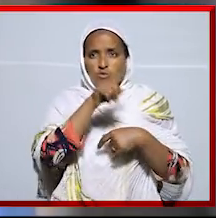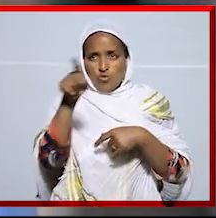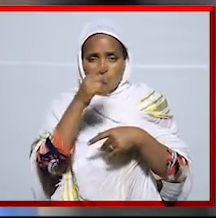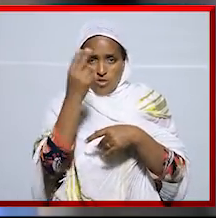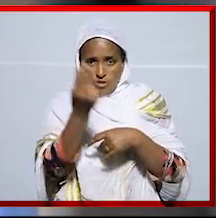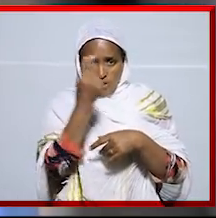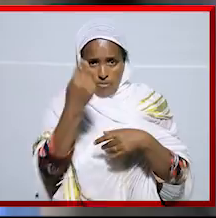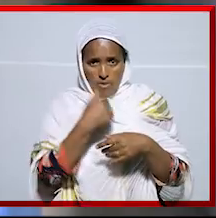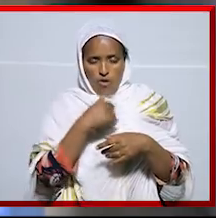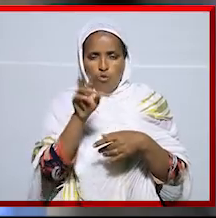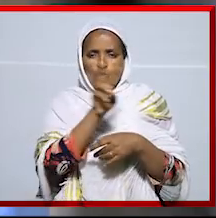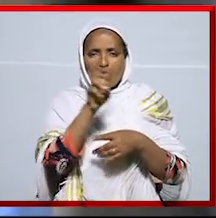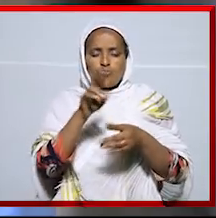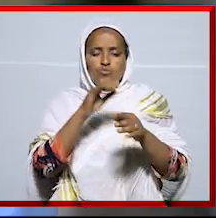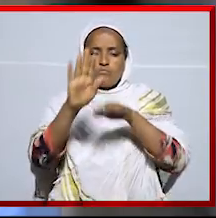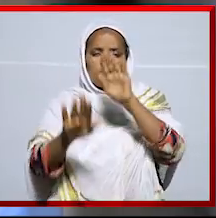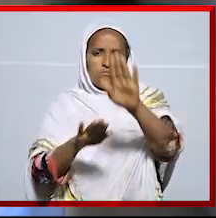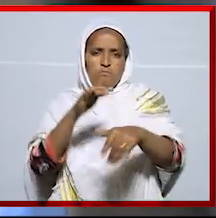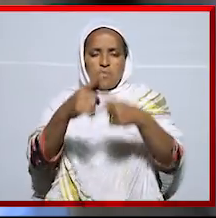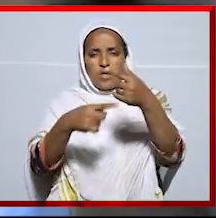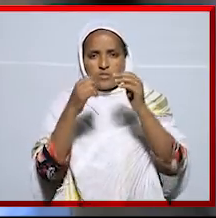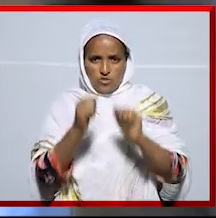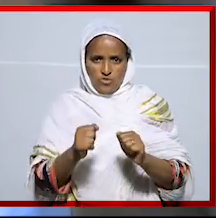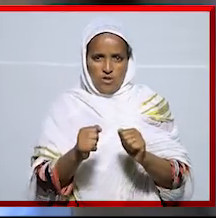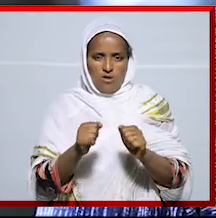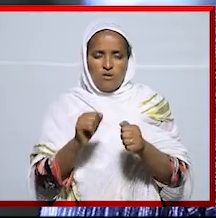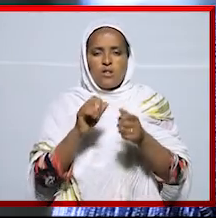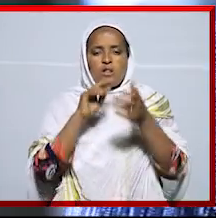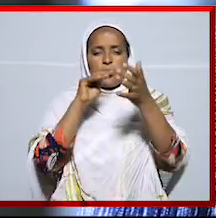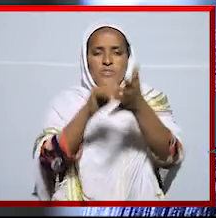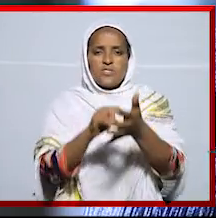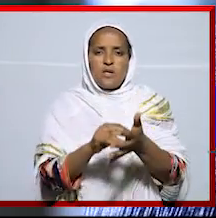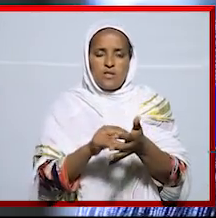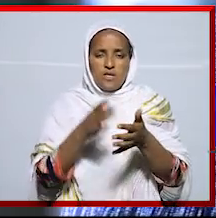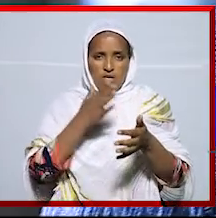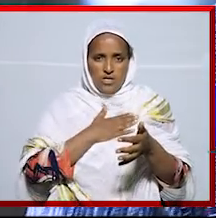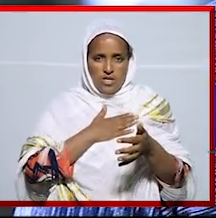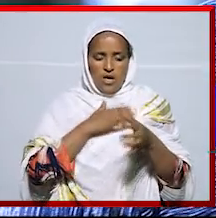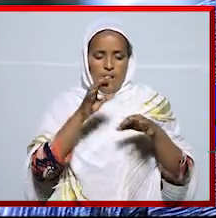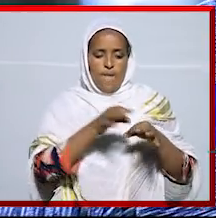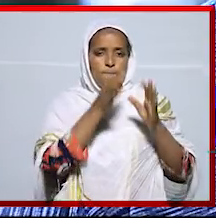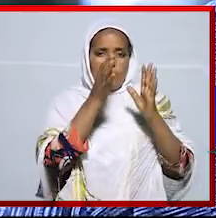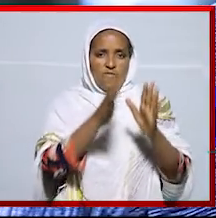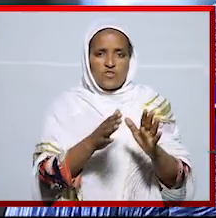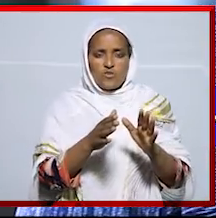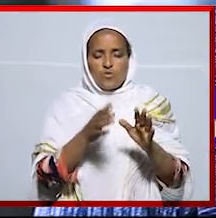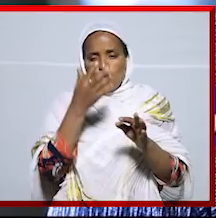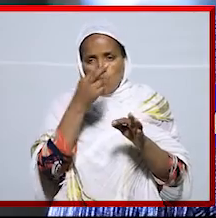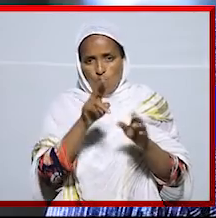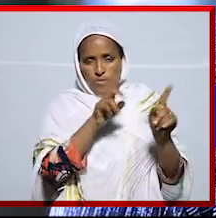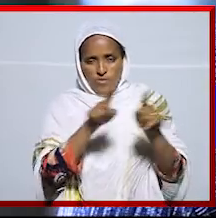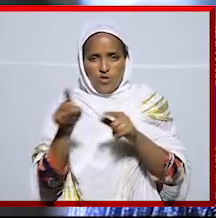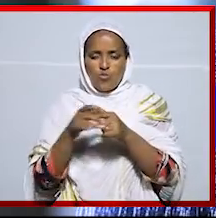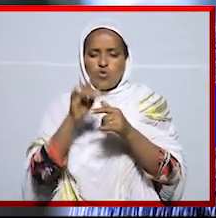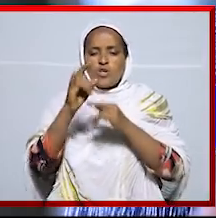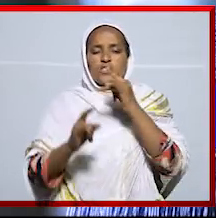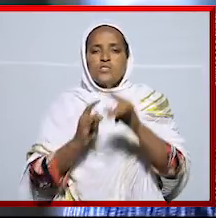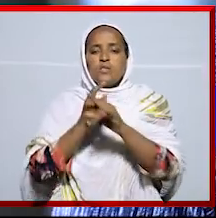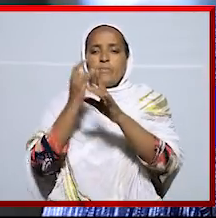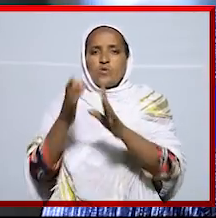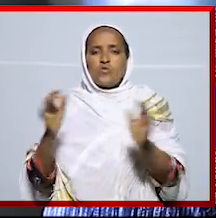አሉ እነሱን እየተጠቀምን ሁለቱንም ማስኬድ እንችላለን ማለት ነው ለምሳሌ እኔ መንፈሳዊነትንም ወይም